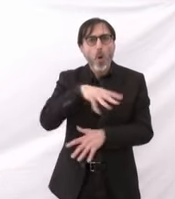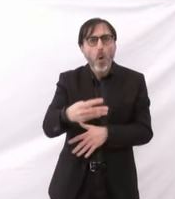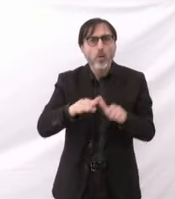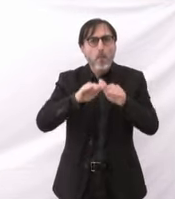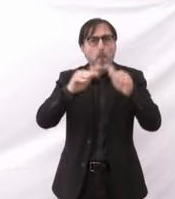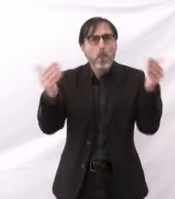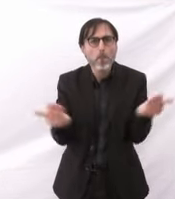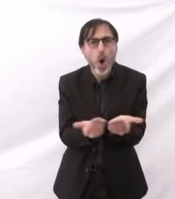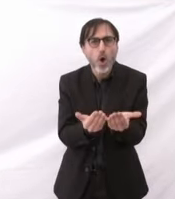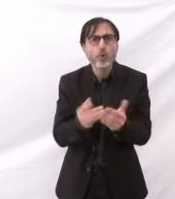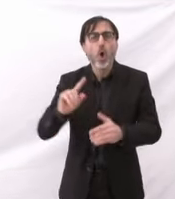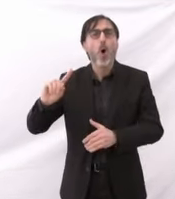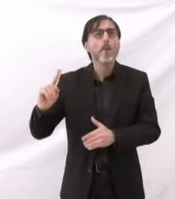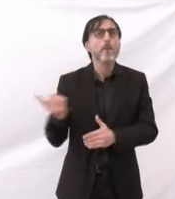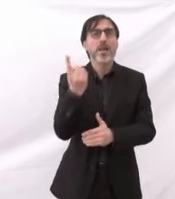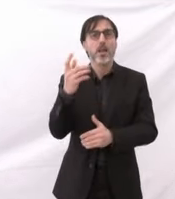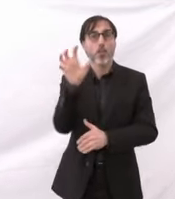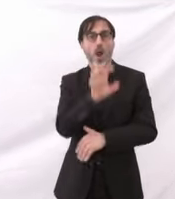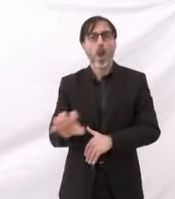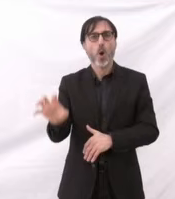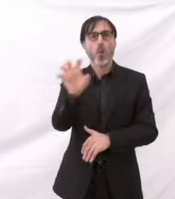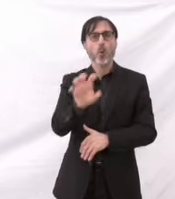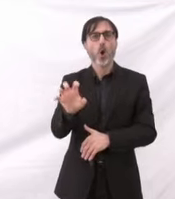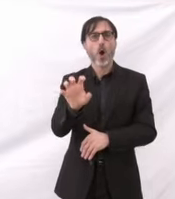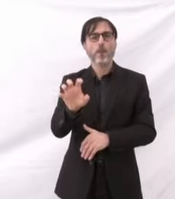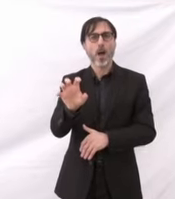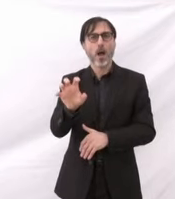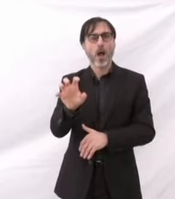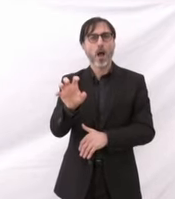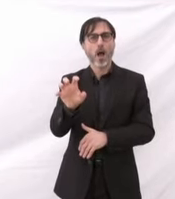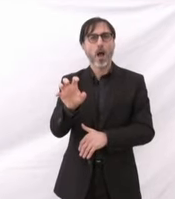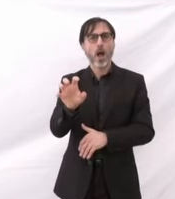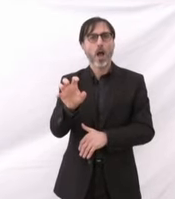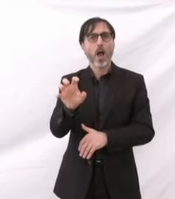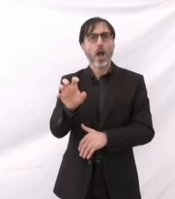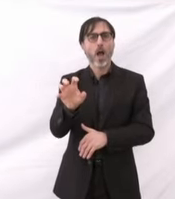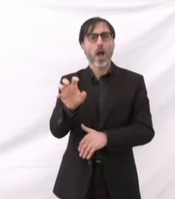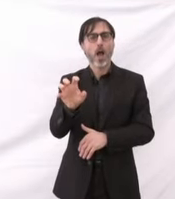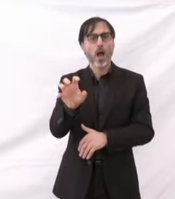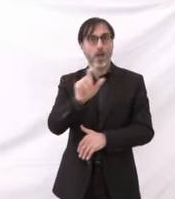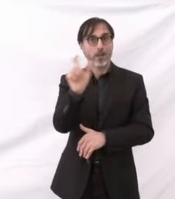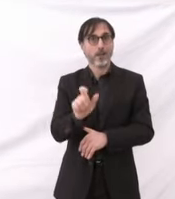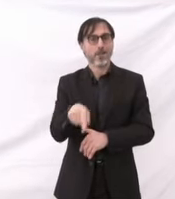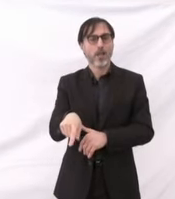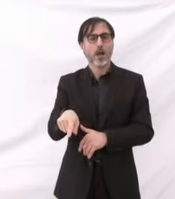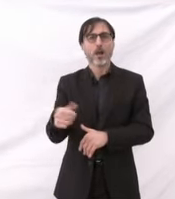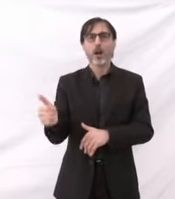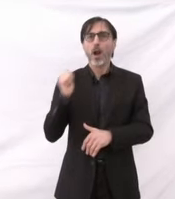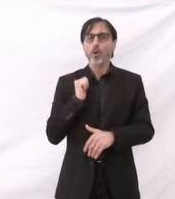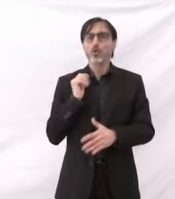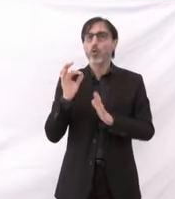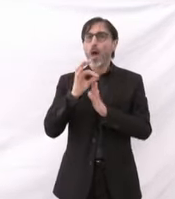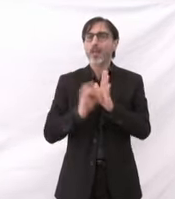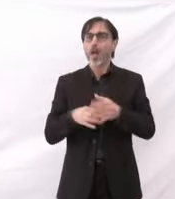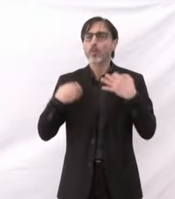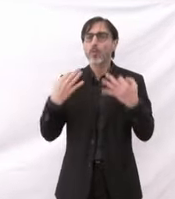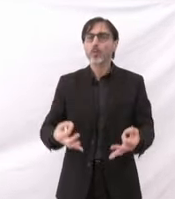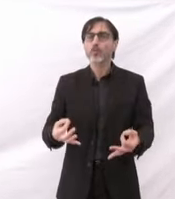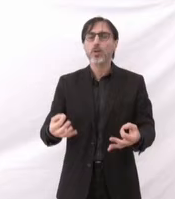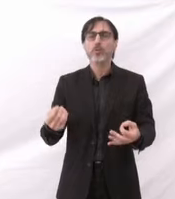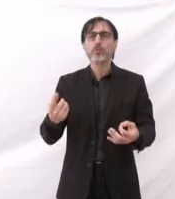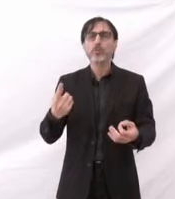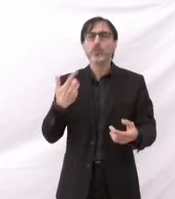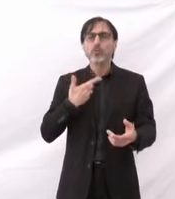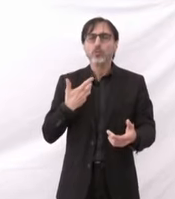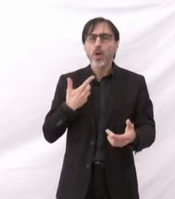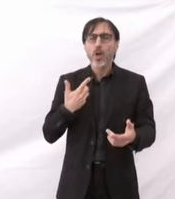nel mondo, il primo in Europa. L'anno scorso i dati ufficiali ci parlano di un giro